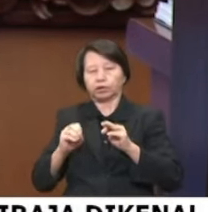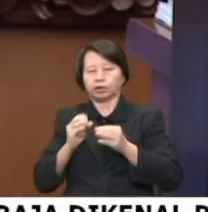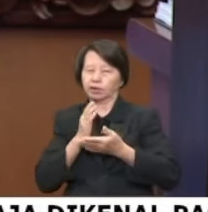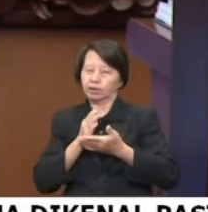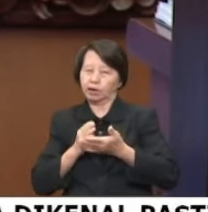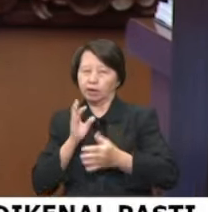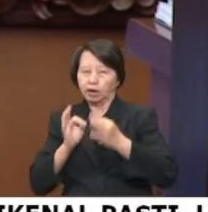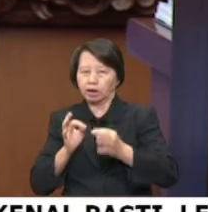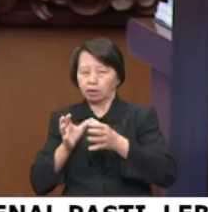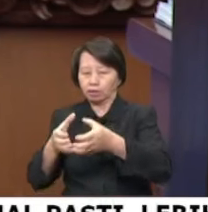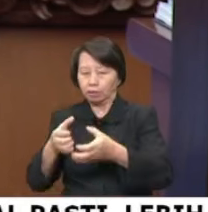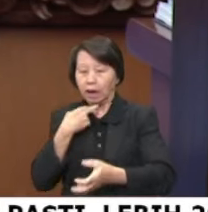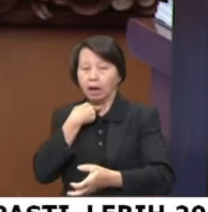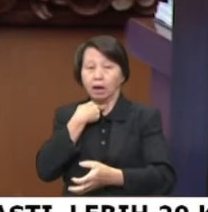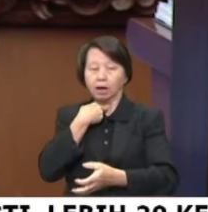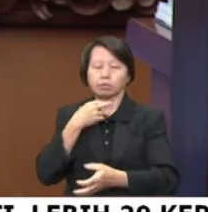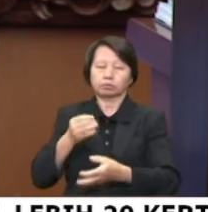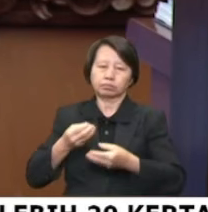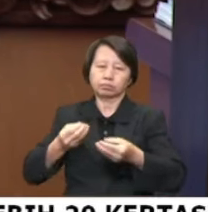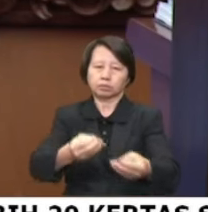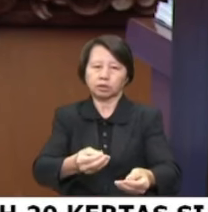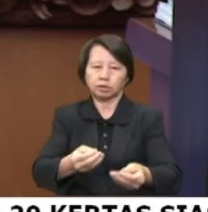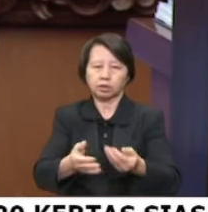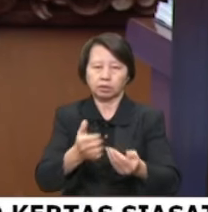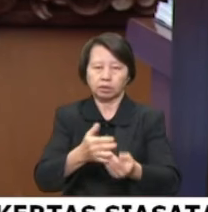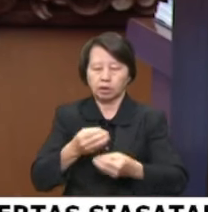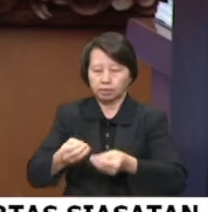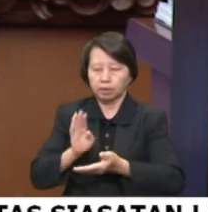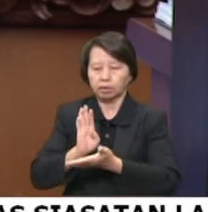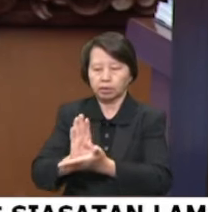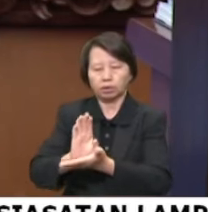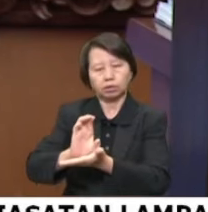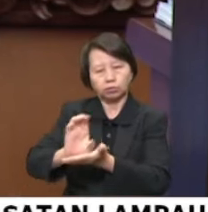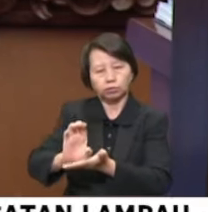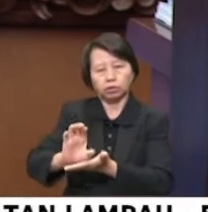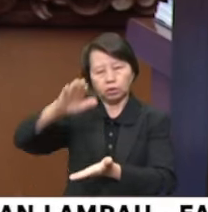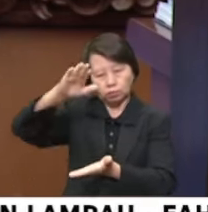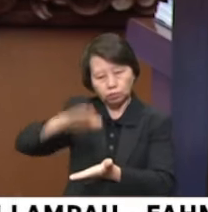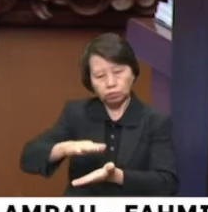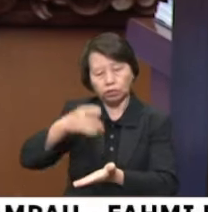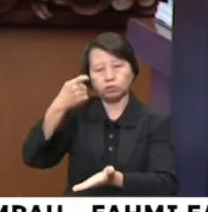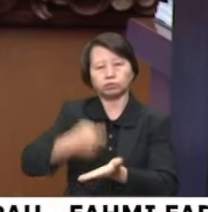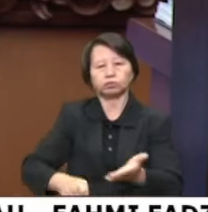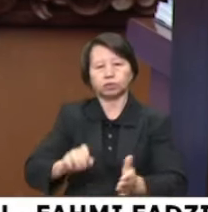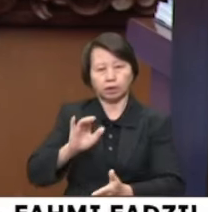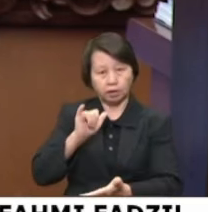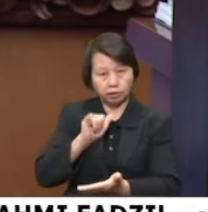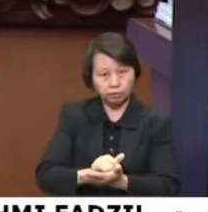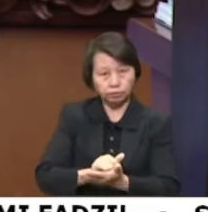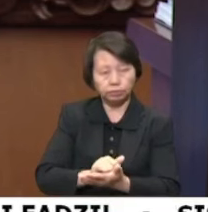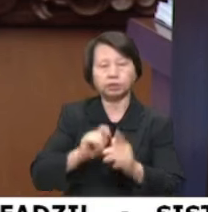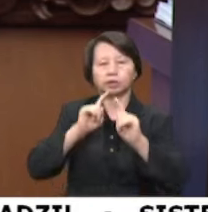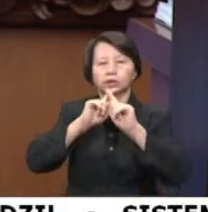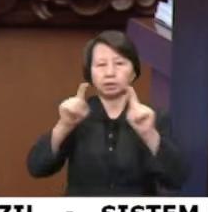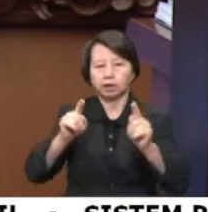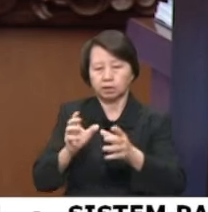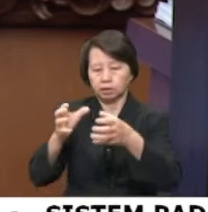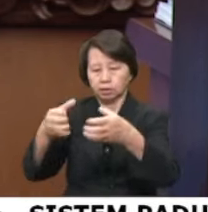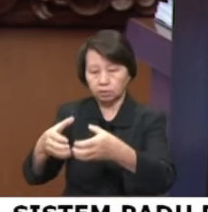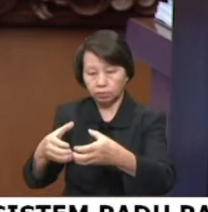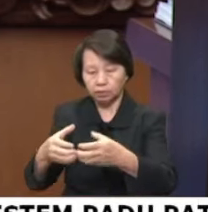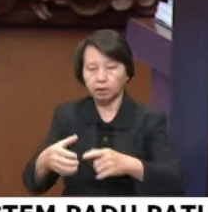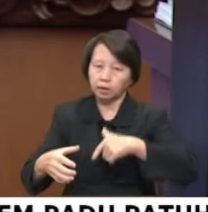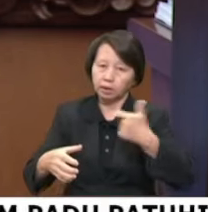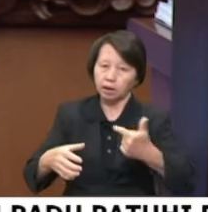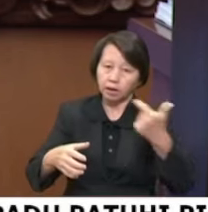ini terjejas dan memberi kemudahan seperti bantuan tunai yang mengurangkan beban cukai tersebut. Namun begitu, golongan